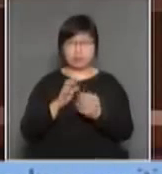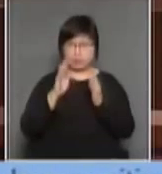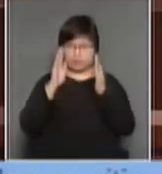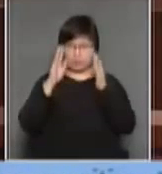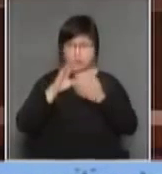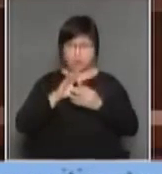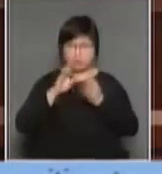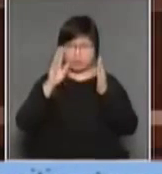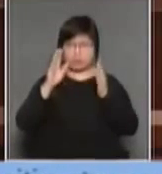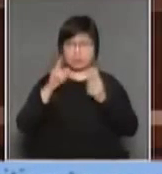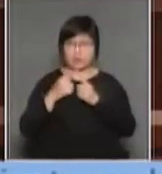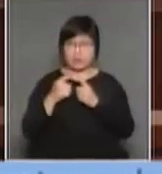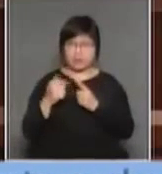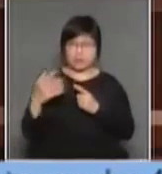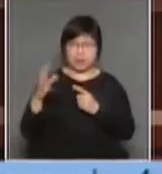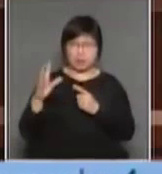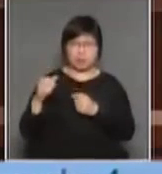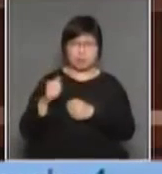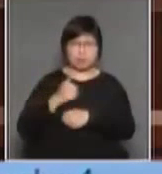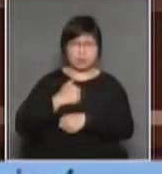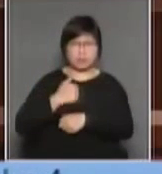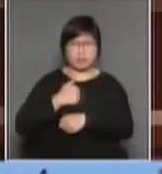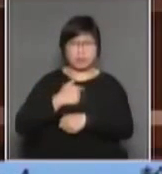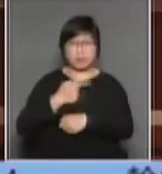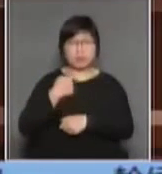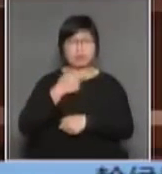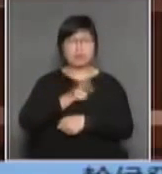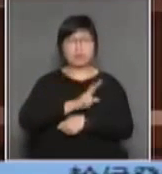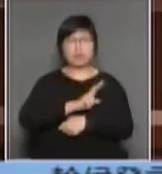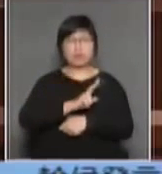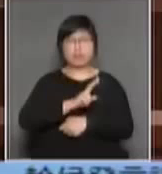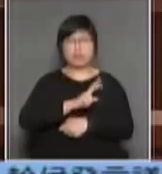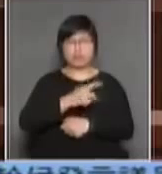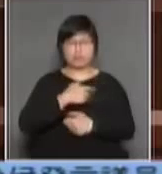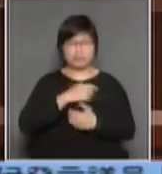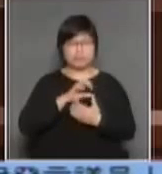足不足夠。這個的確都是我都有這樣的關注。